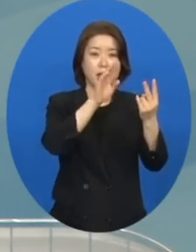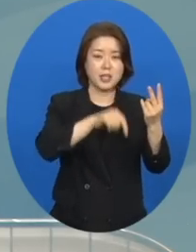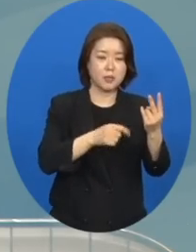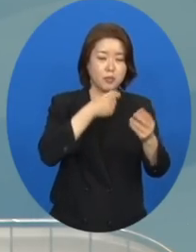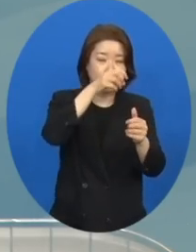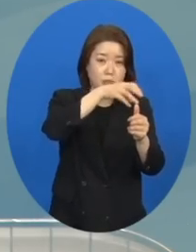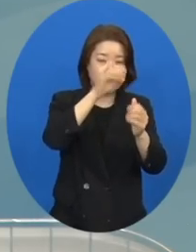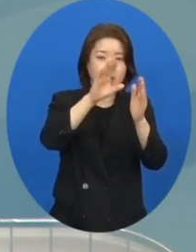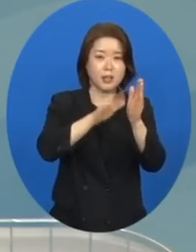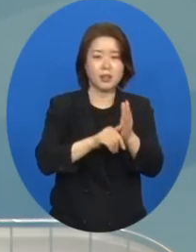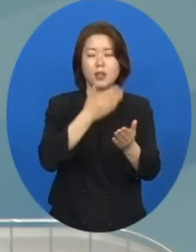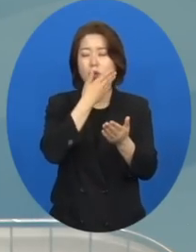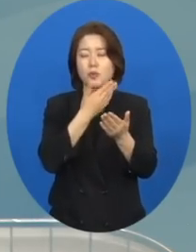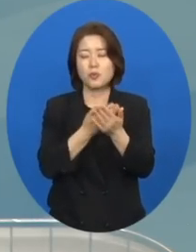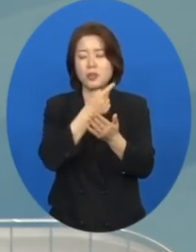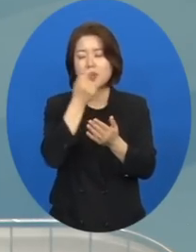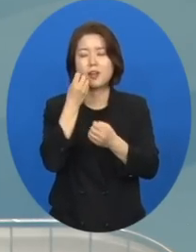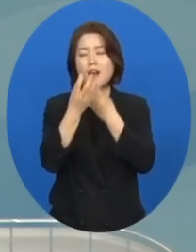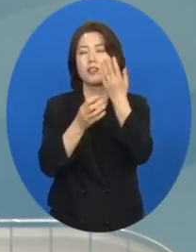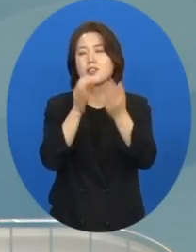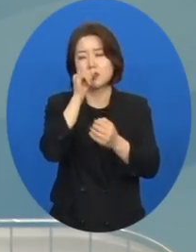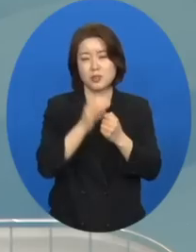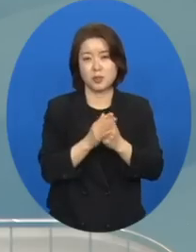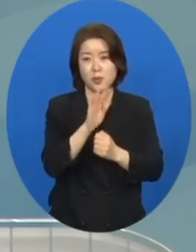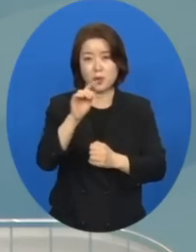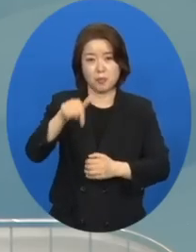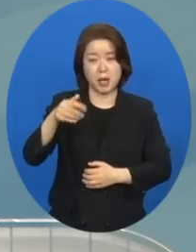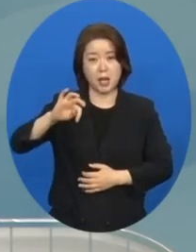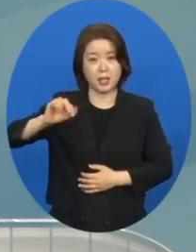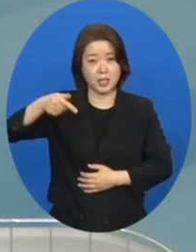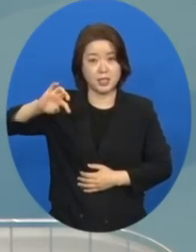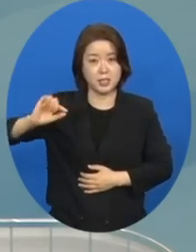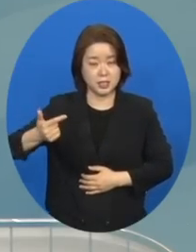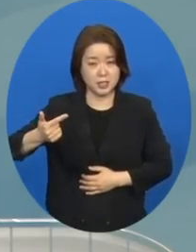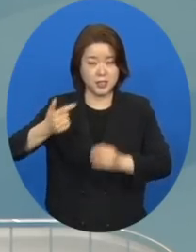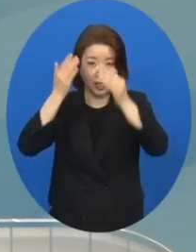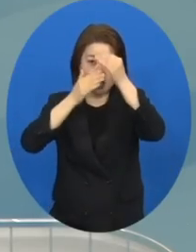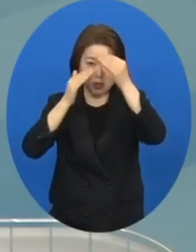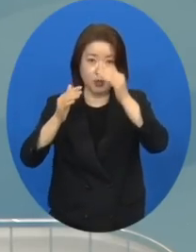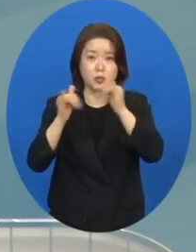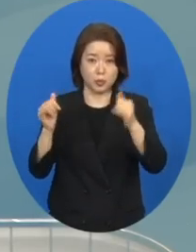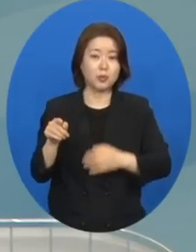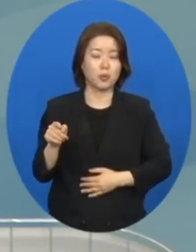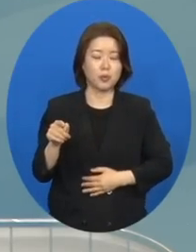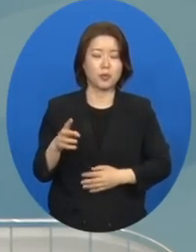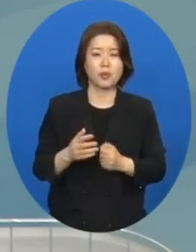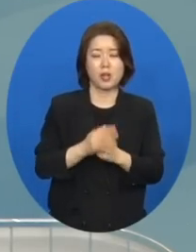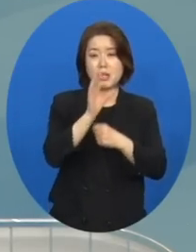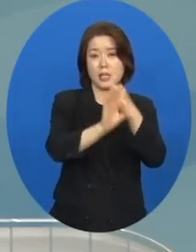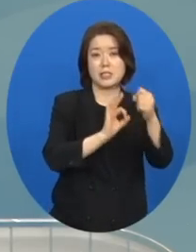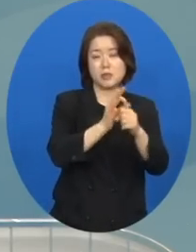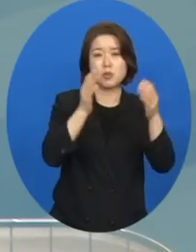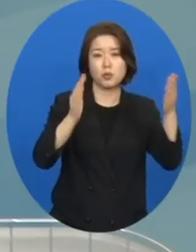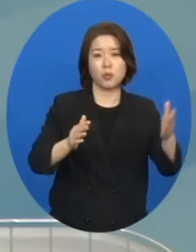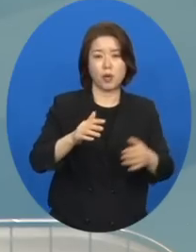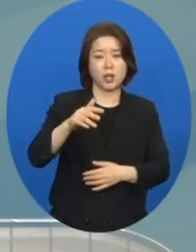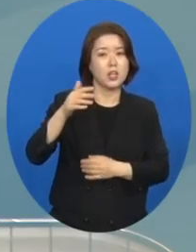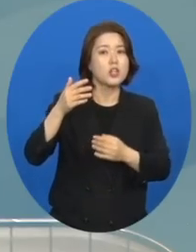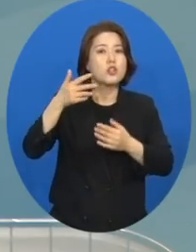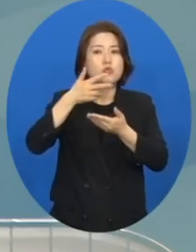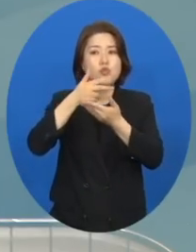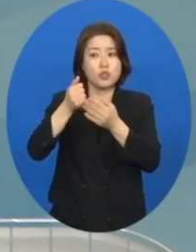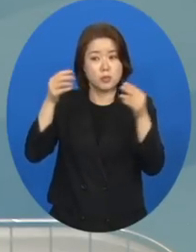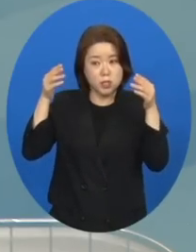너무나 퀴 안 간 정의 있었어요 박인 진성 돈 이미지인데 그분은 십 년 관 주 목자로 살았습니다